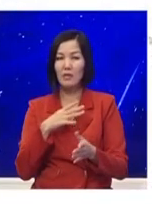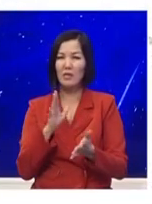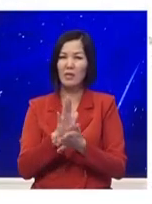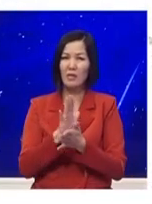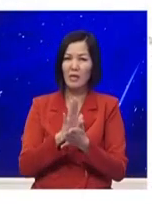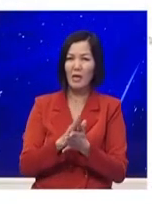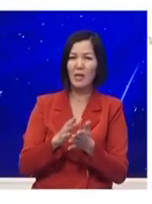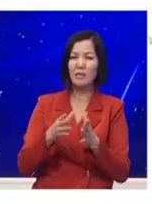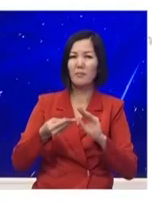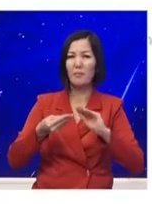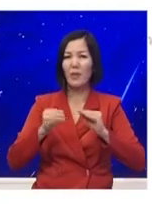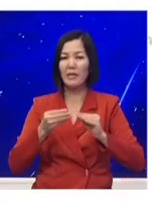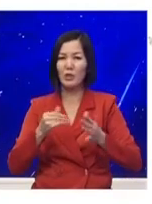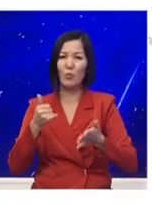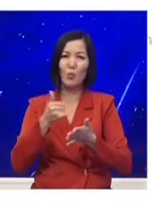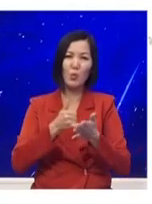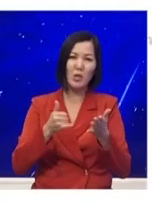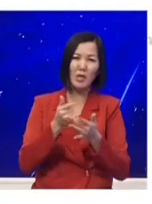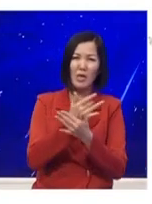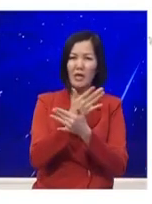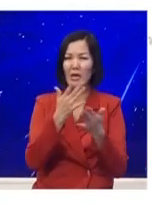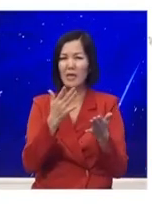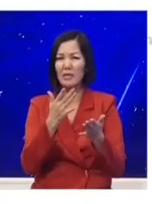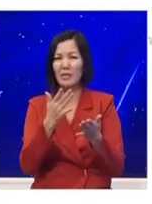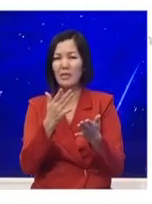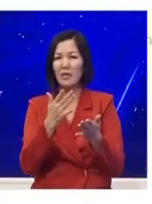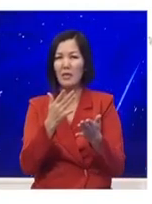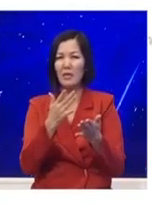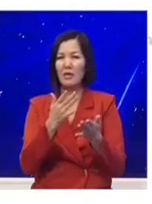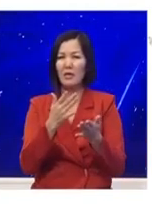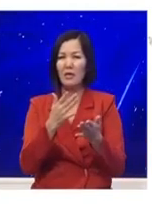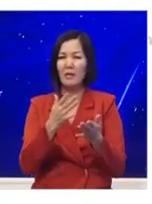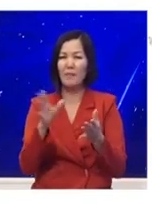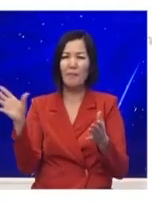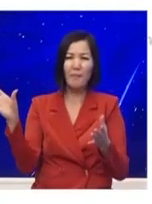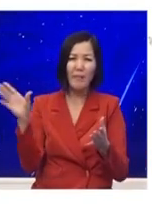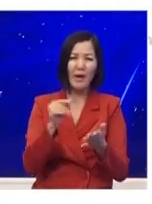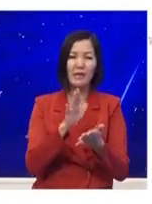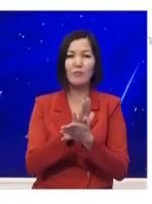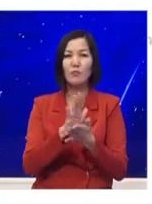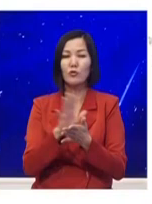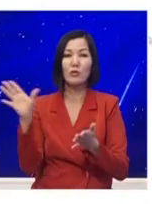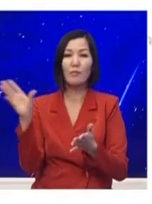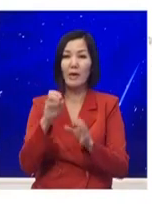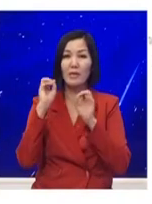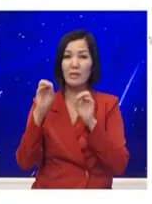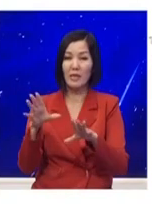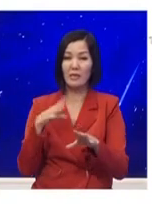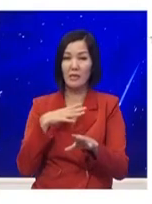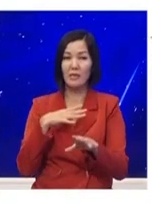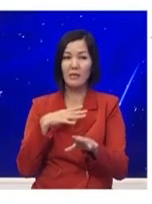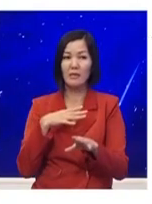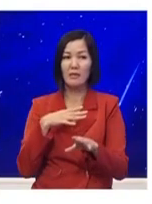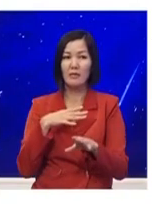сұмдық мына жерде. Иттің өлімдігіне дейін, салафанға дейін, бутылкаға дейін, неше түрлі. Ел мына